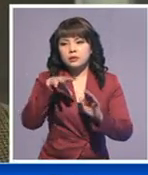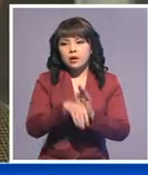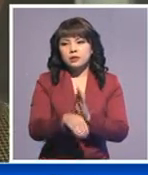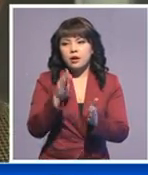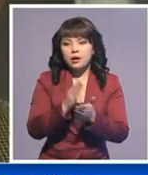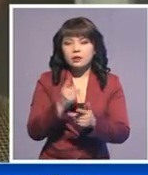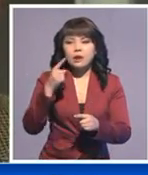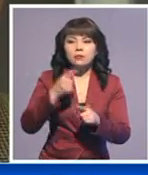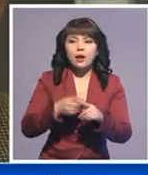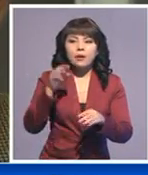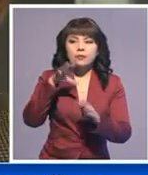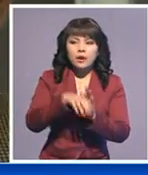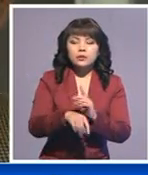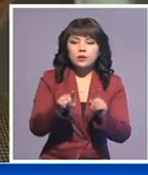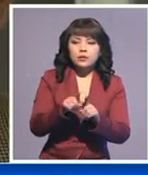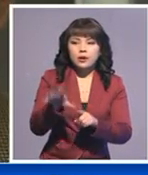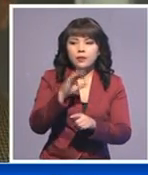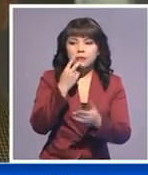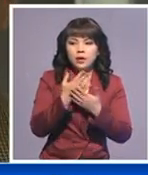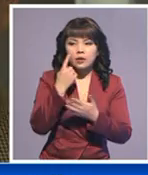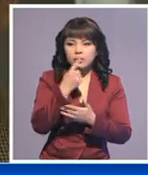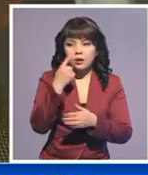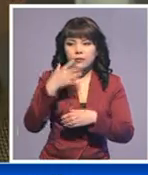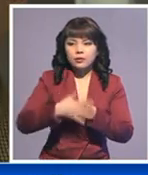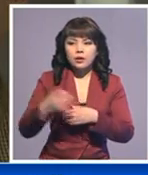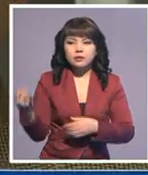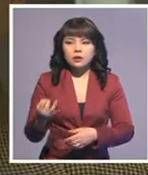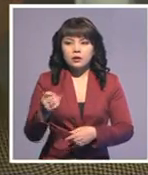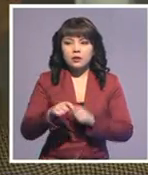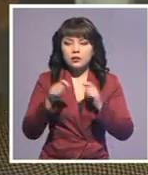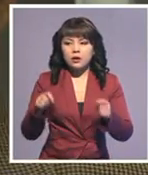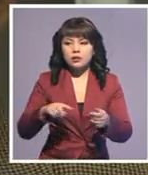келетіні құр жазылып қоймай, оған қол жеткізудің тетіктері нақты белгіленген.